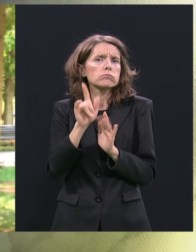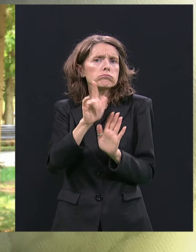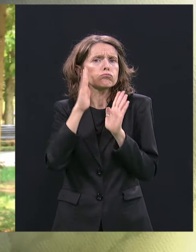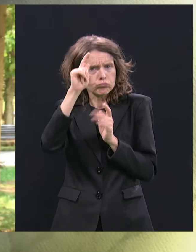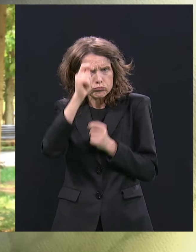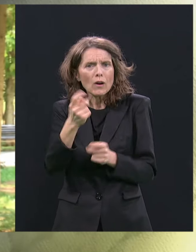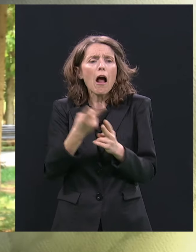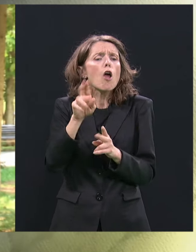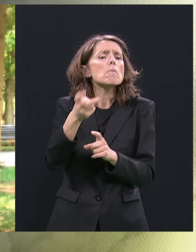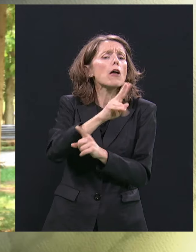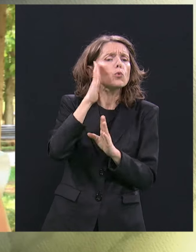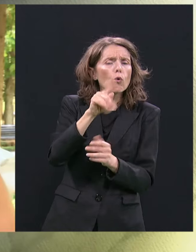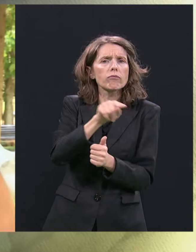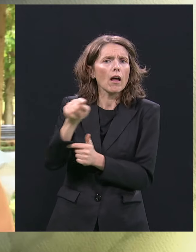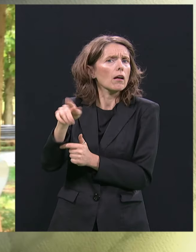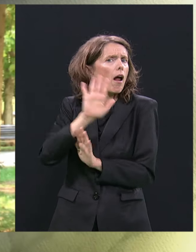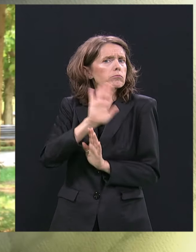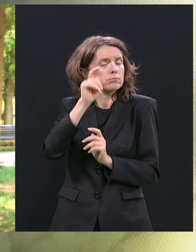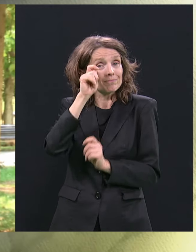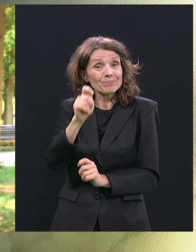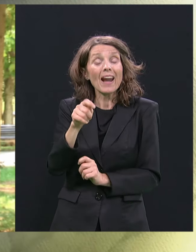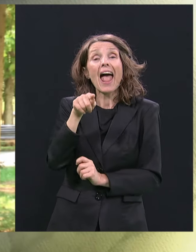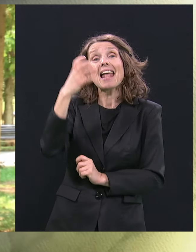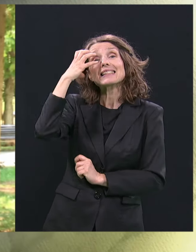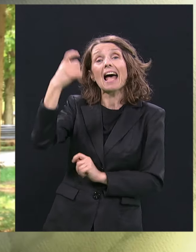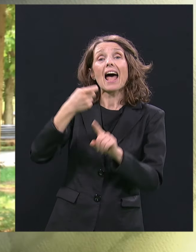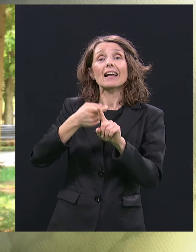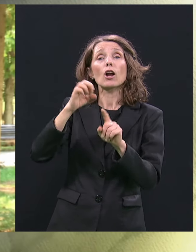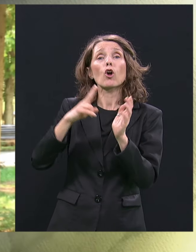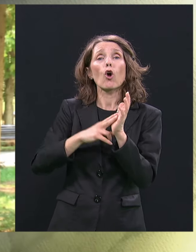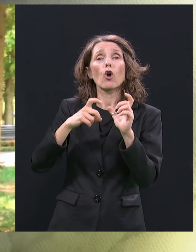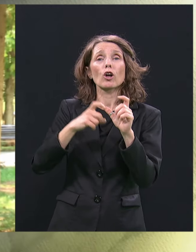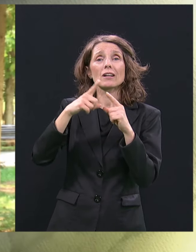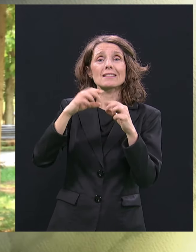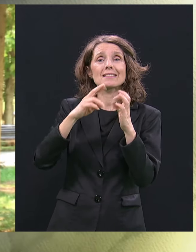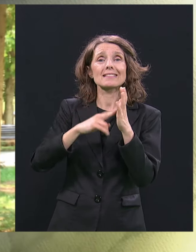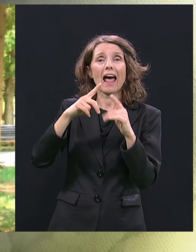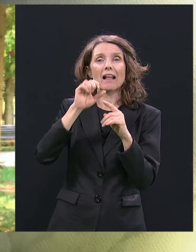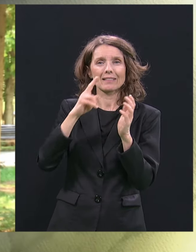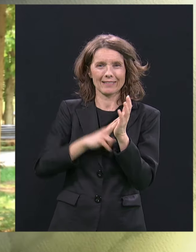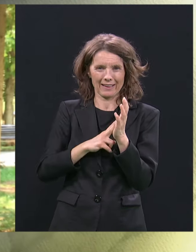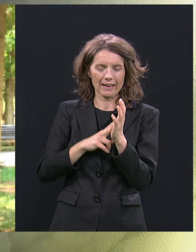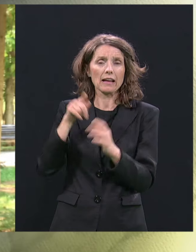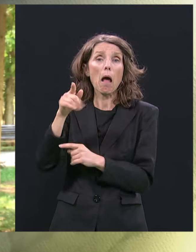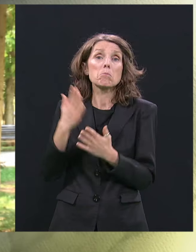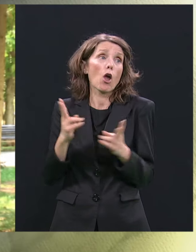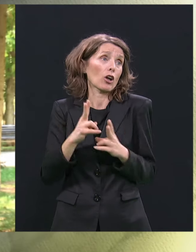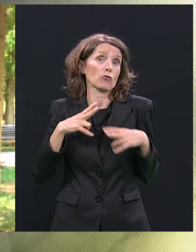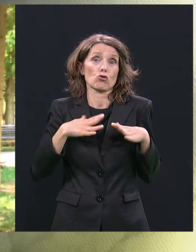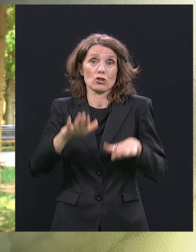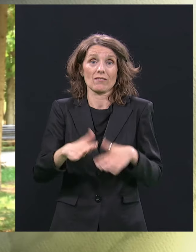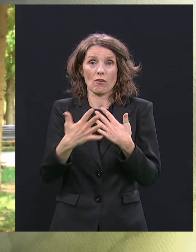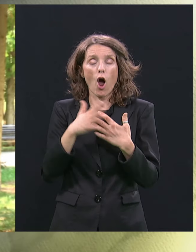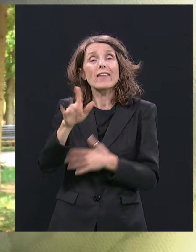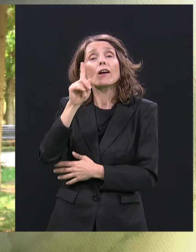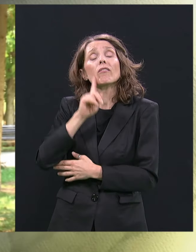u jednom periodu svoje vladavine vladao je car Konstantin, čija majka, kako je u crkvi zovu Sveta carica Jelena,